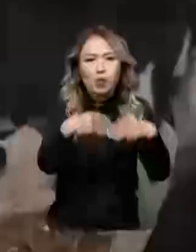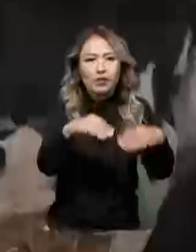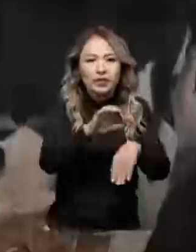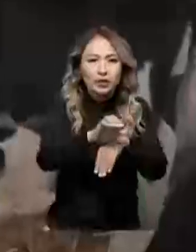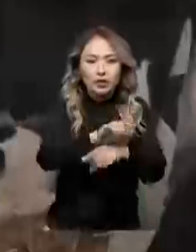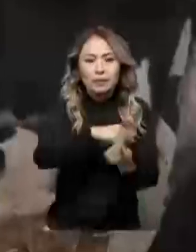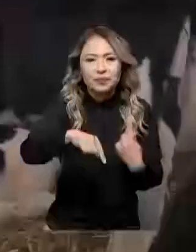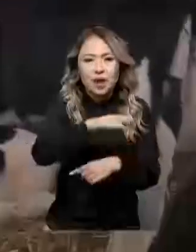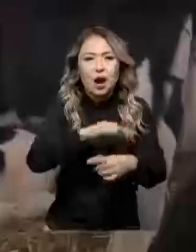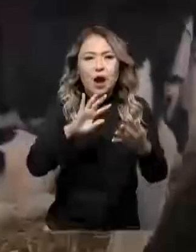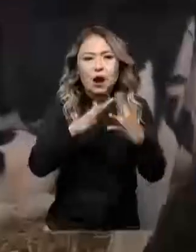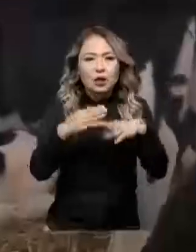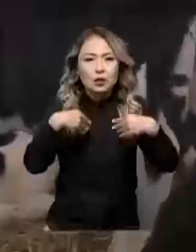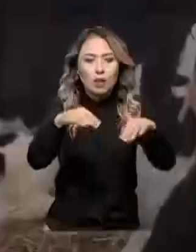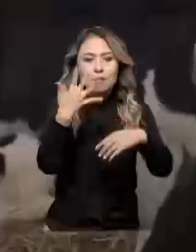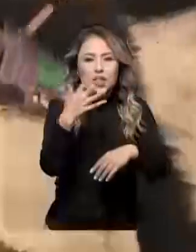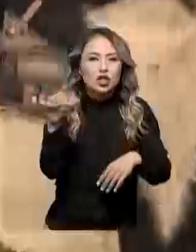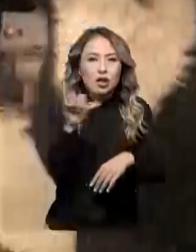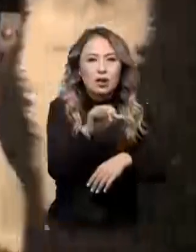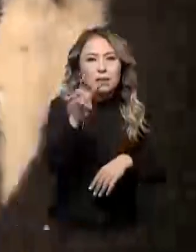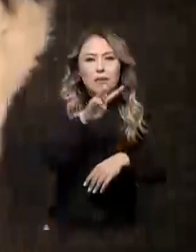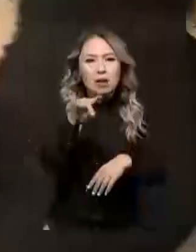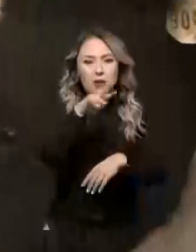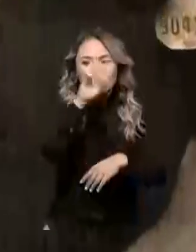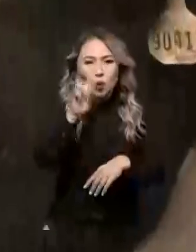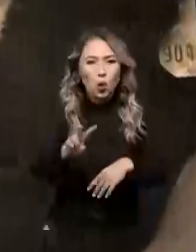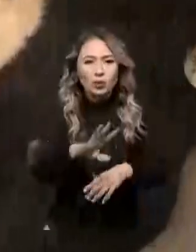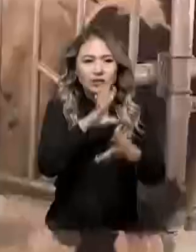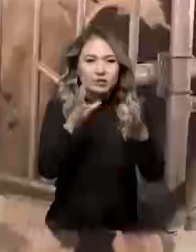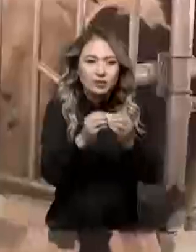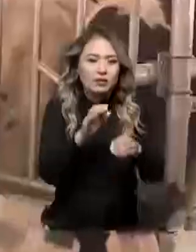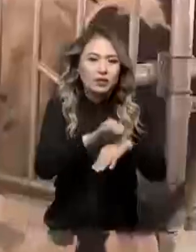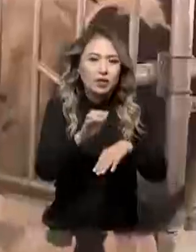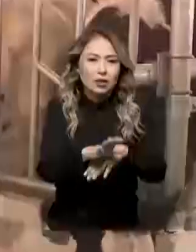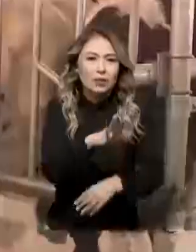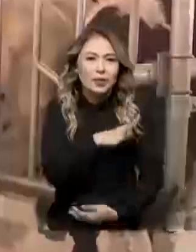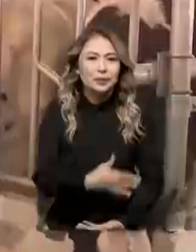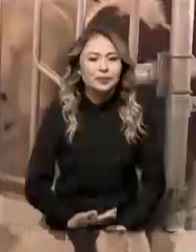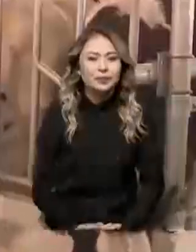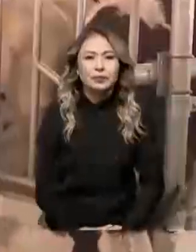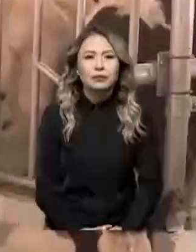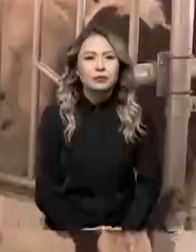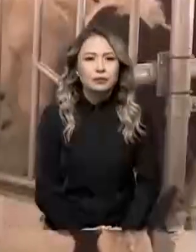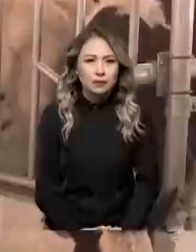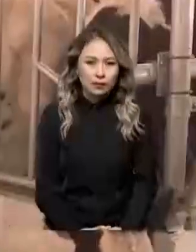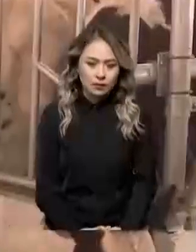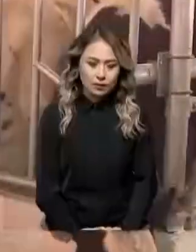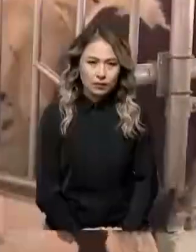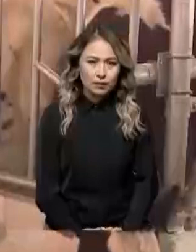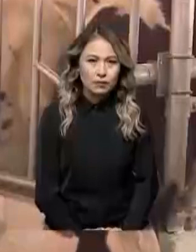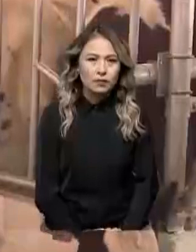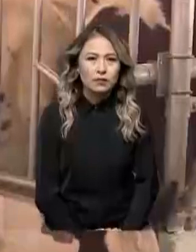өндірілген. Агроөнеркәсіптік кешен 5,5 миллиард долларға жуық өнімді сыртқы нарыққа шығарды. Рухани Асқар, Руслан Алиев, 24